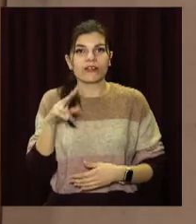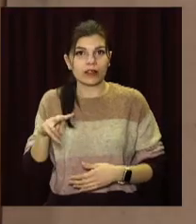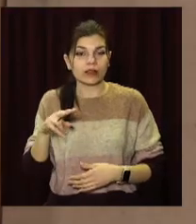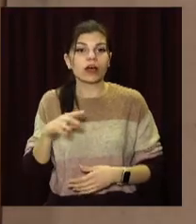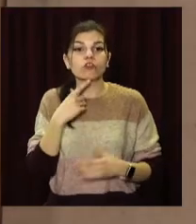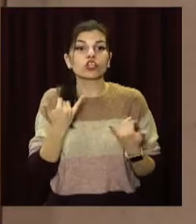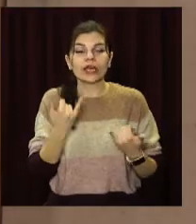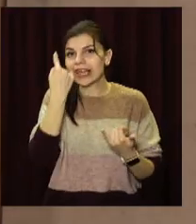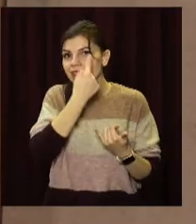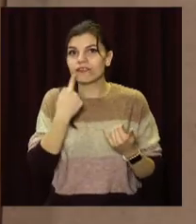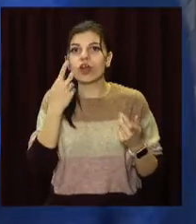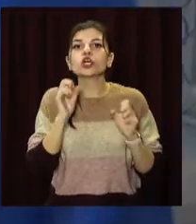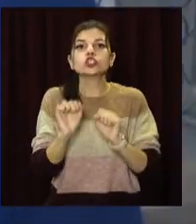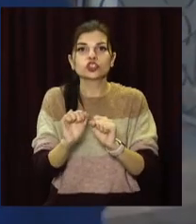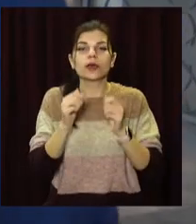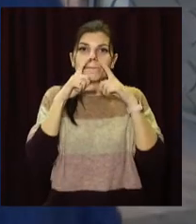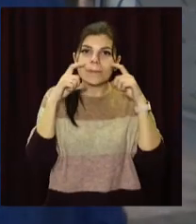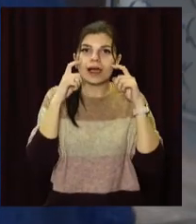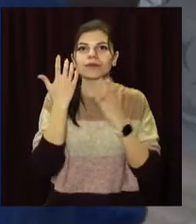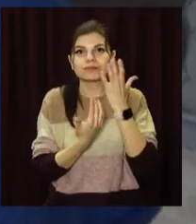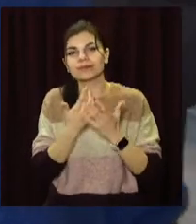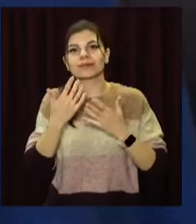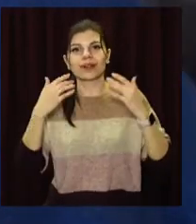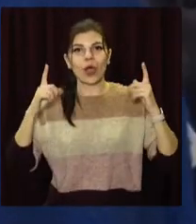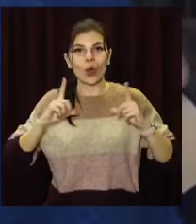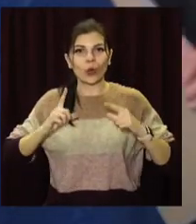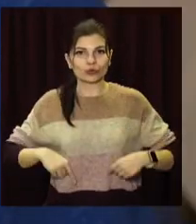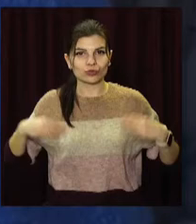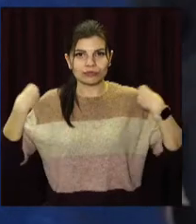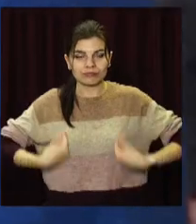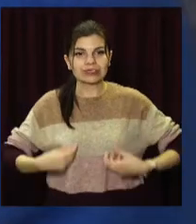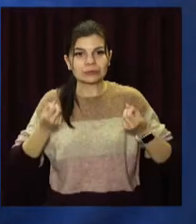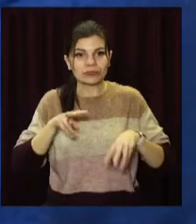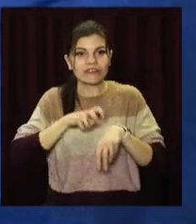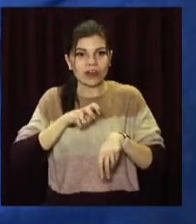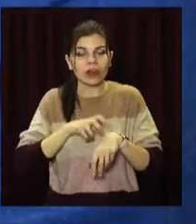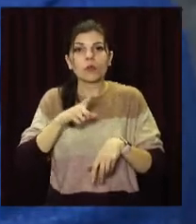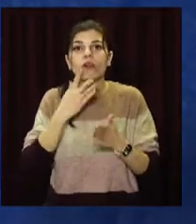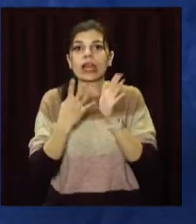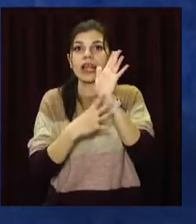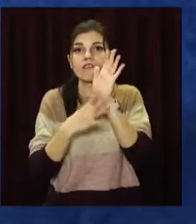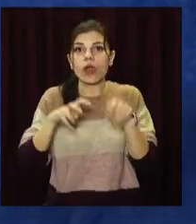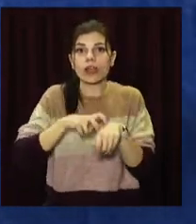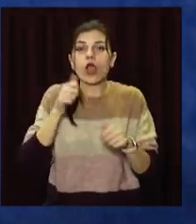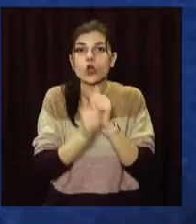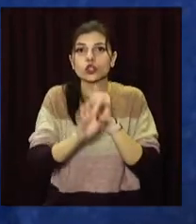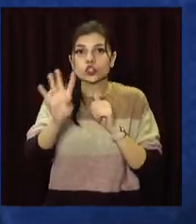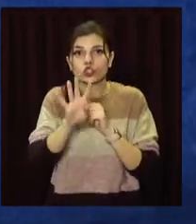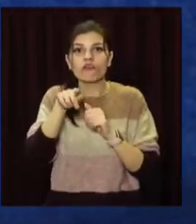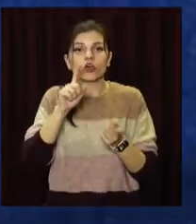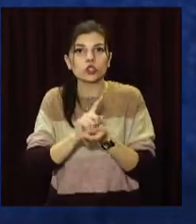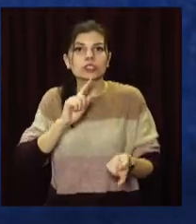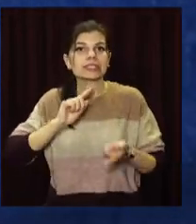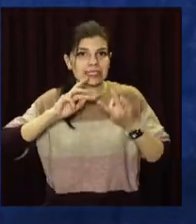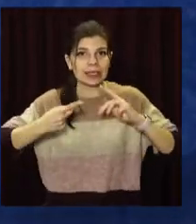привозять індивідуальні засоби захисту. Бо з пацієнтами, хворими на ковід, тут працюють понад 90 лікарів. Кожні 4 години вони мають